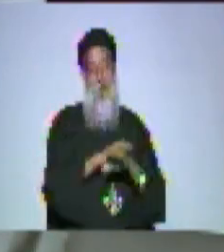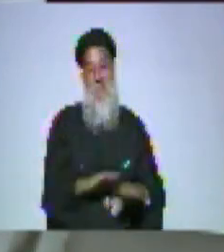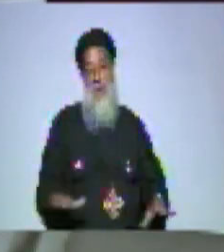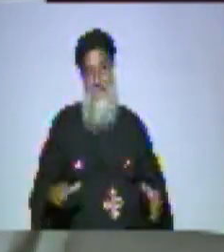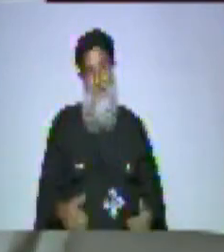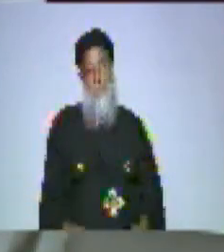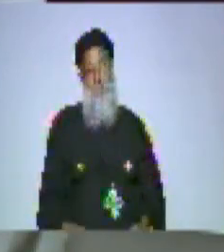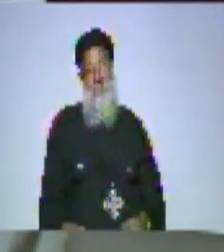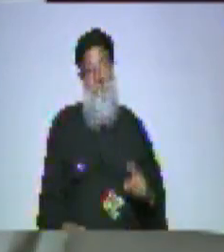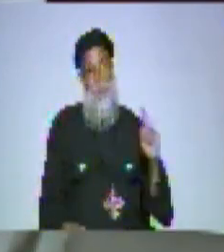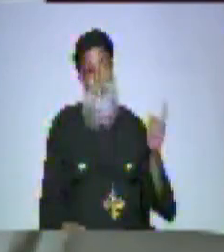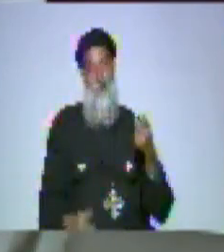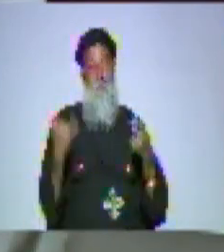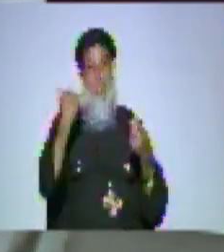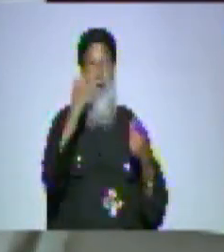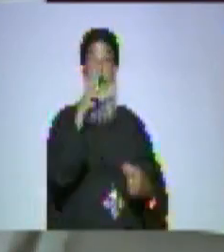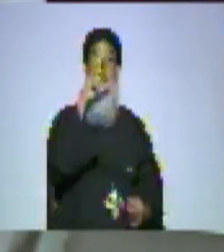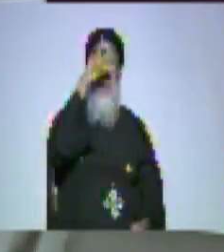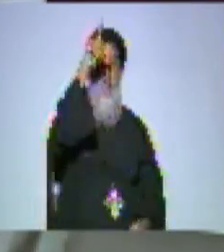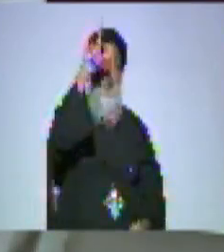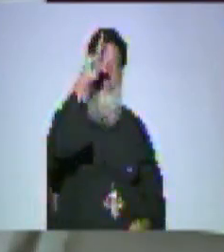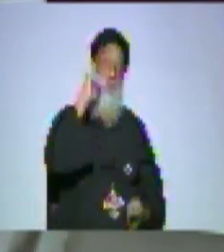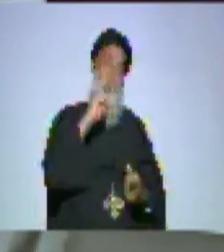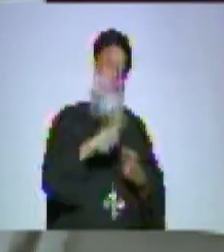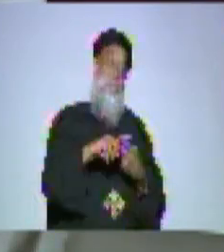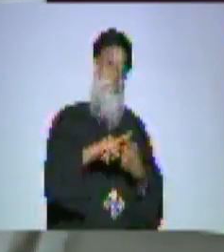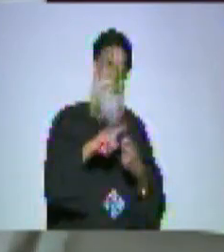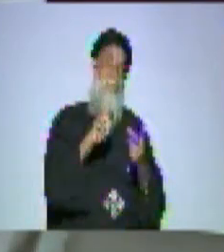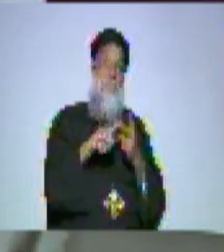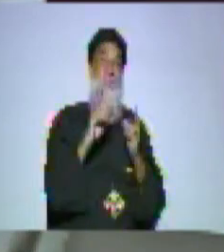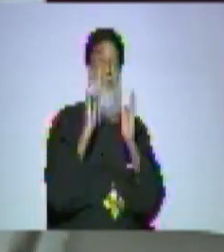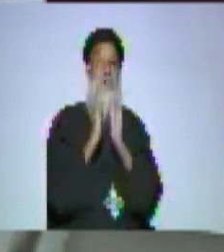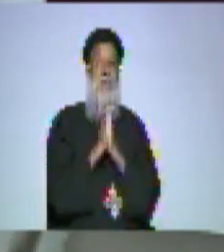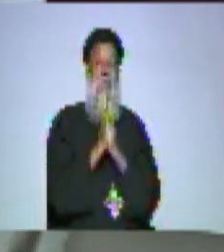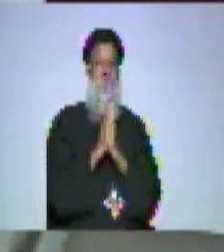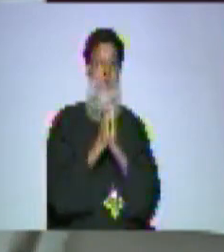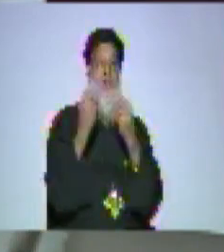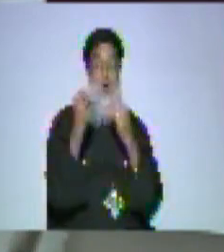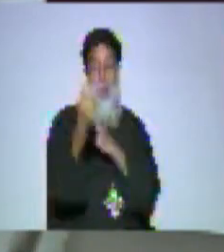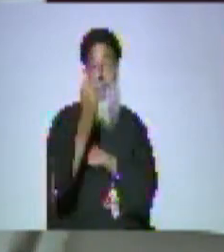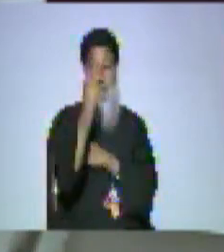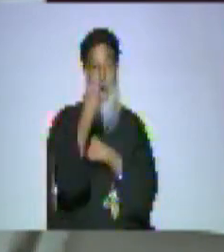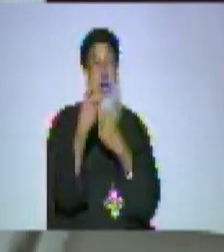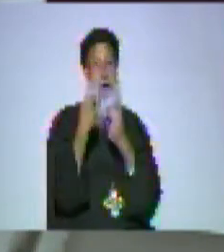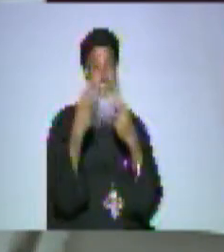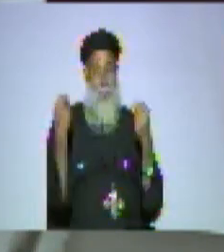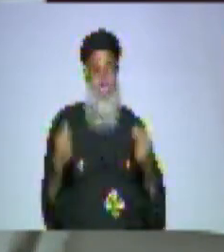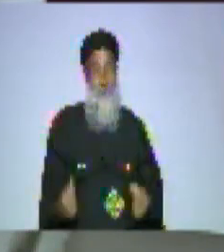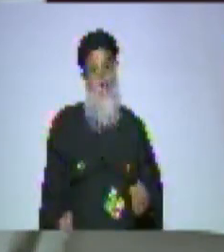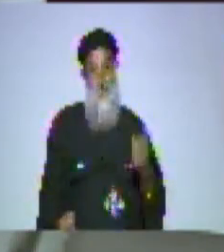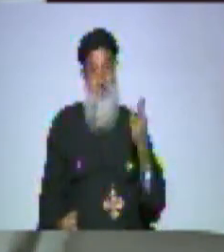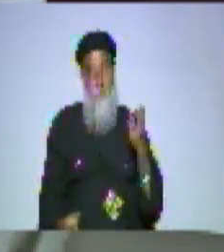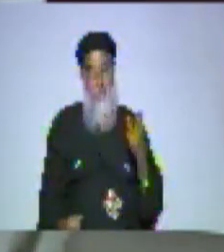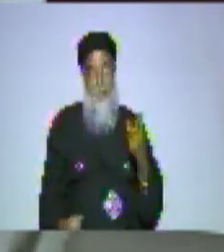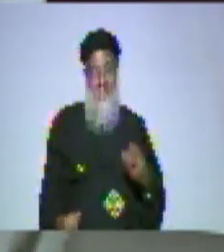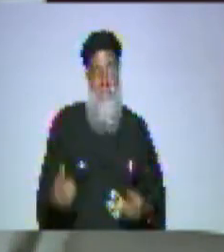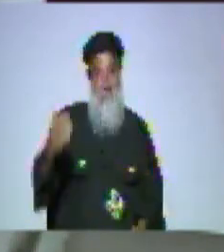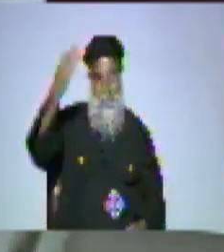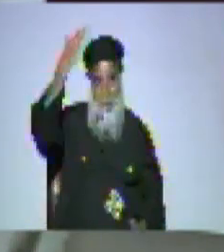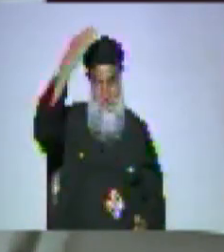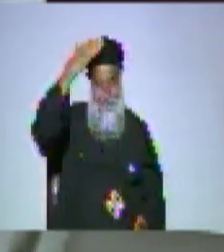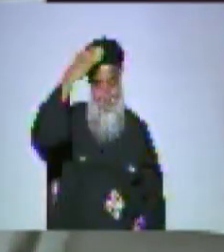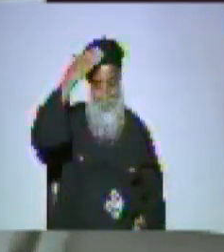اولا اقرب الى الله صلاته اكثر قوه النعمه اللي ربنا